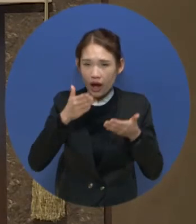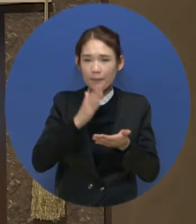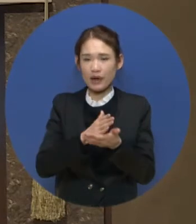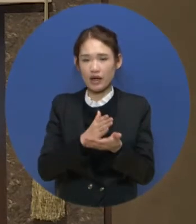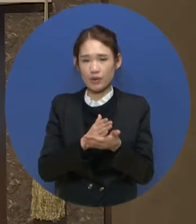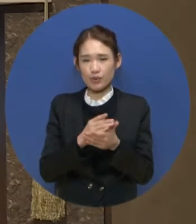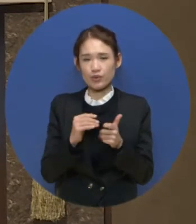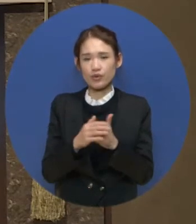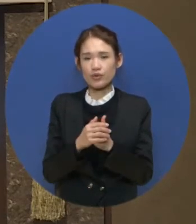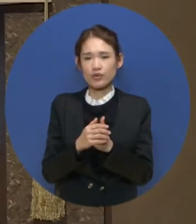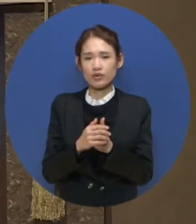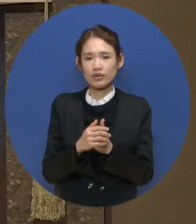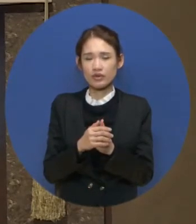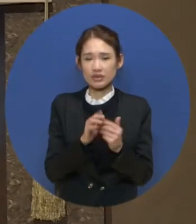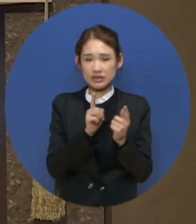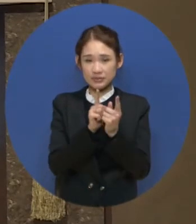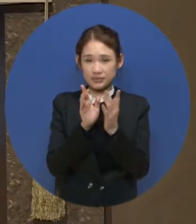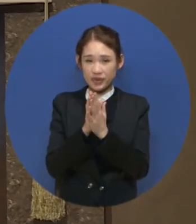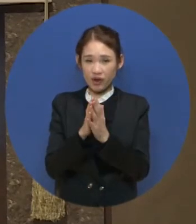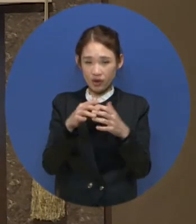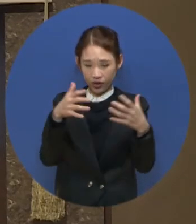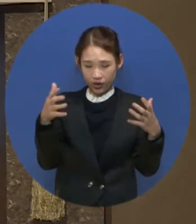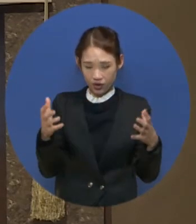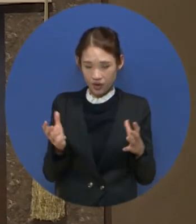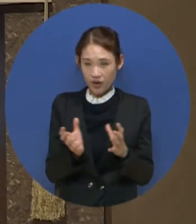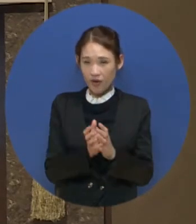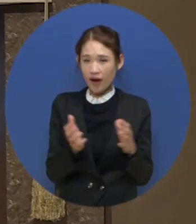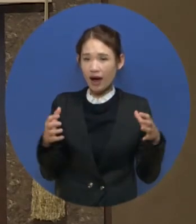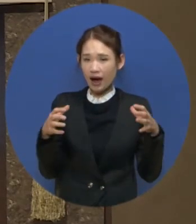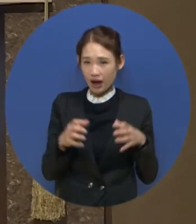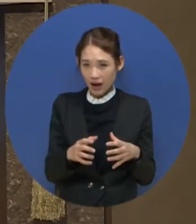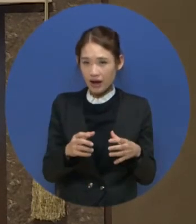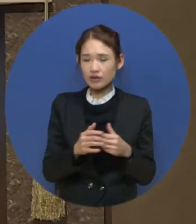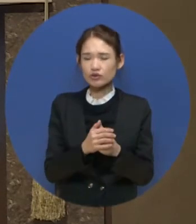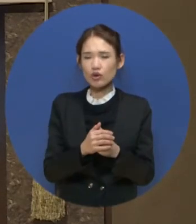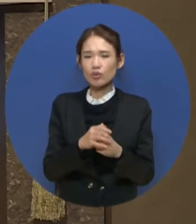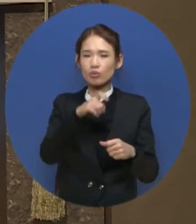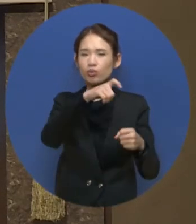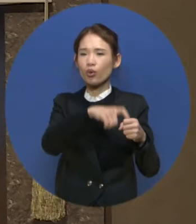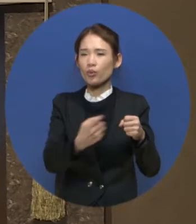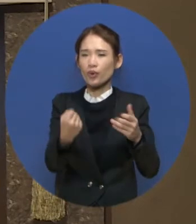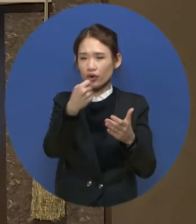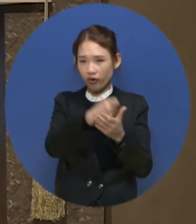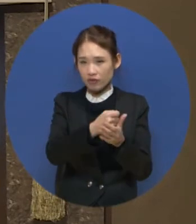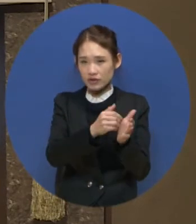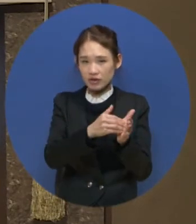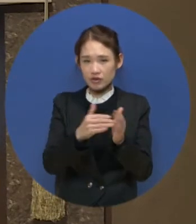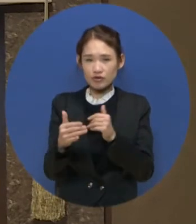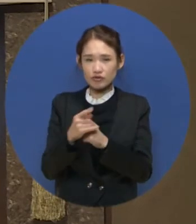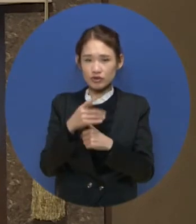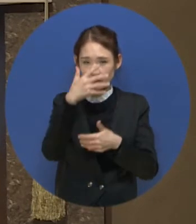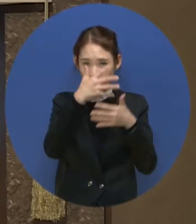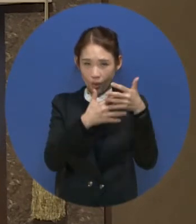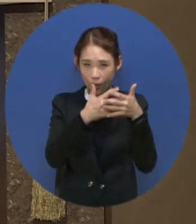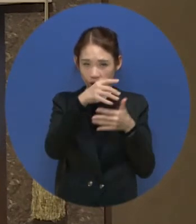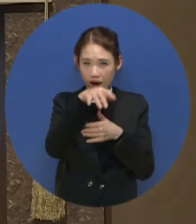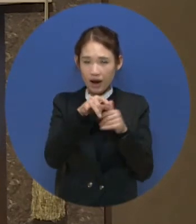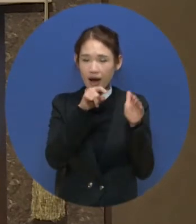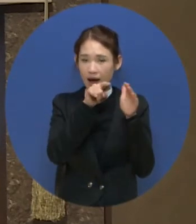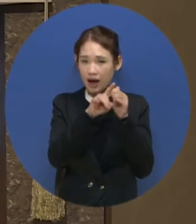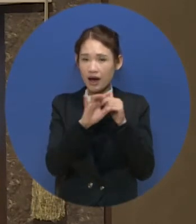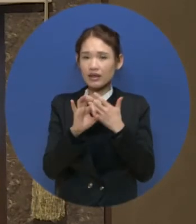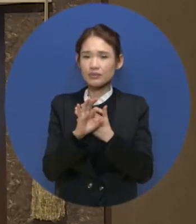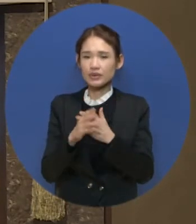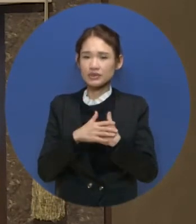않고 당사자들끼리 모여서 목표도 결정을 해요. 우리 무슨 뭐 영화를 간다든지 아니면